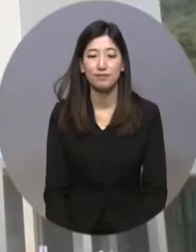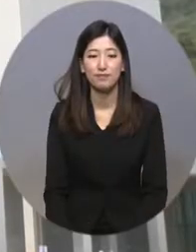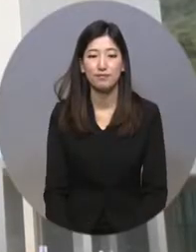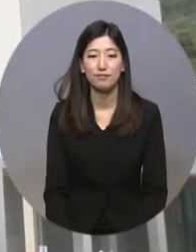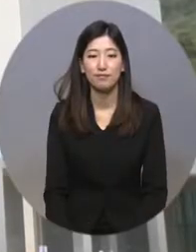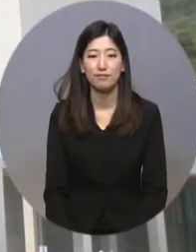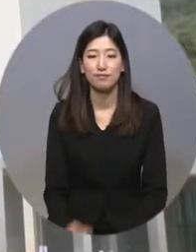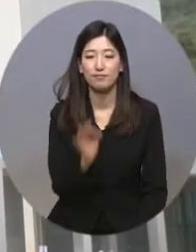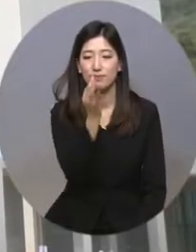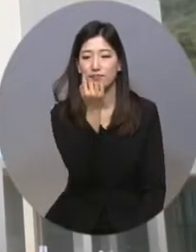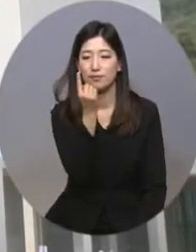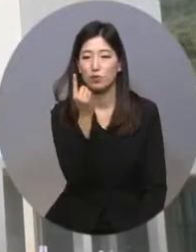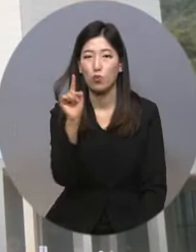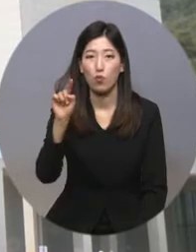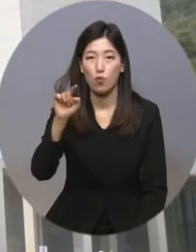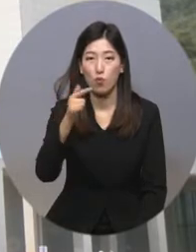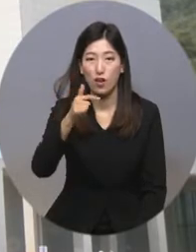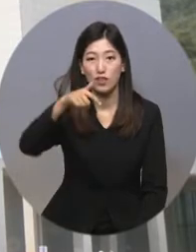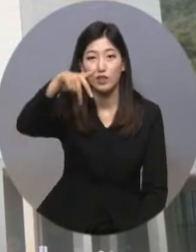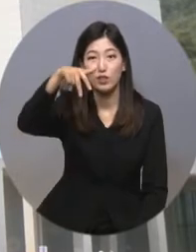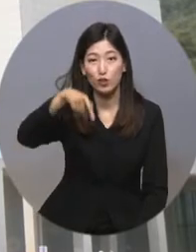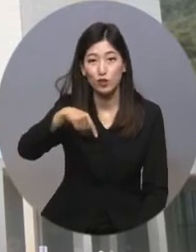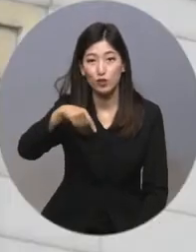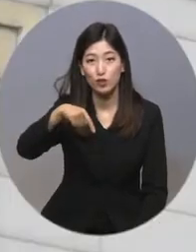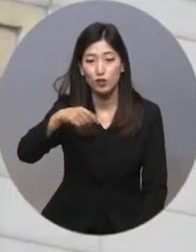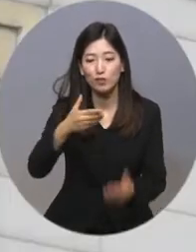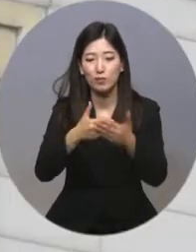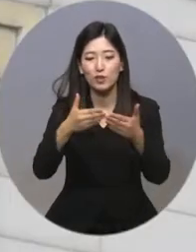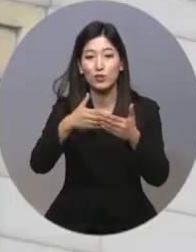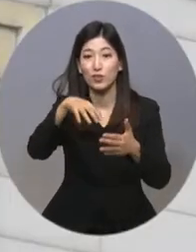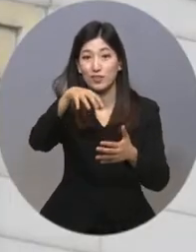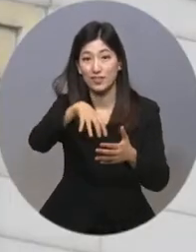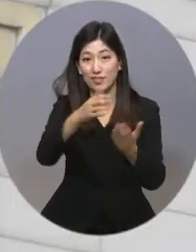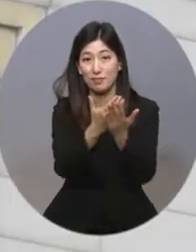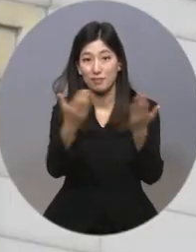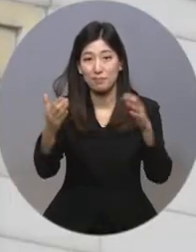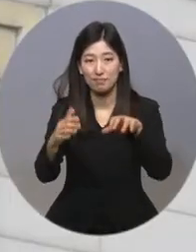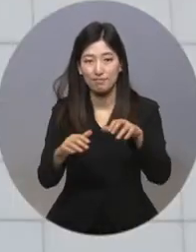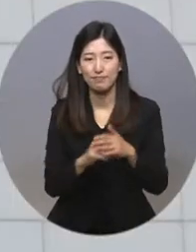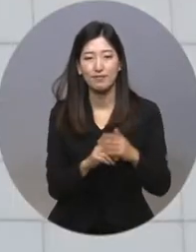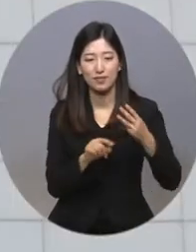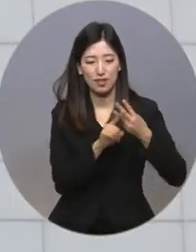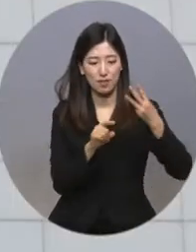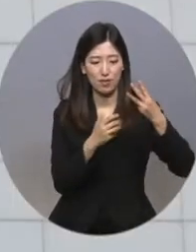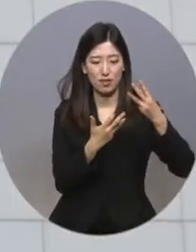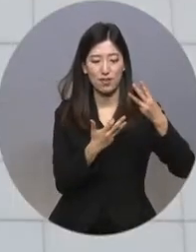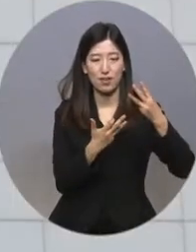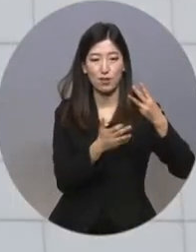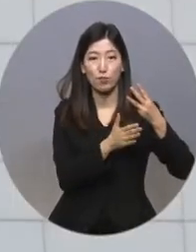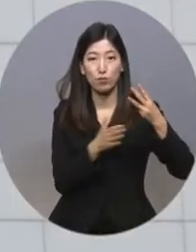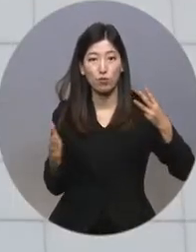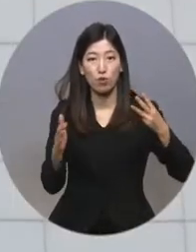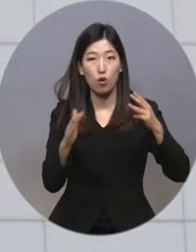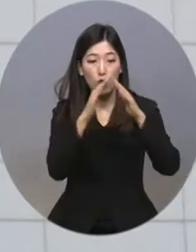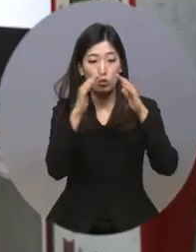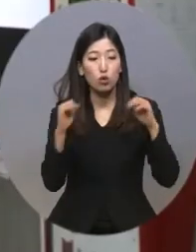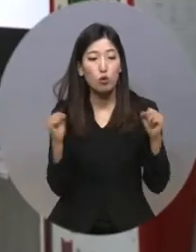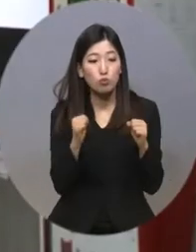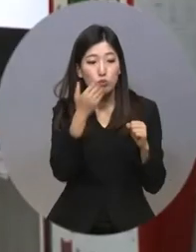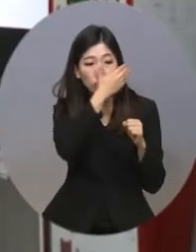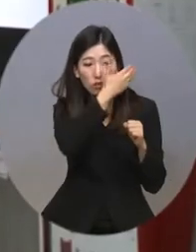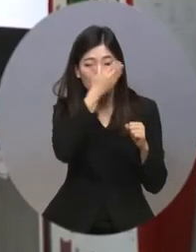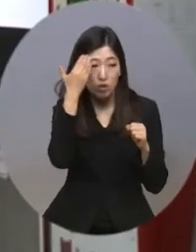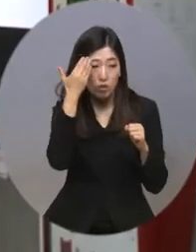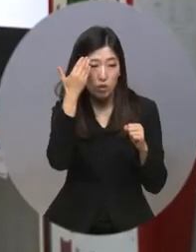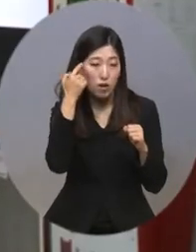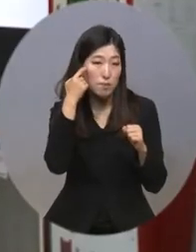전북 완주군에 위치한 전북 도림미술관에서는 3월 18일부터 전북 출신 청년 미술가들에게